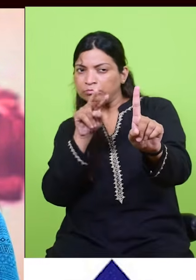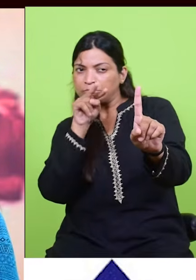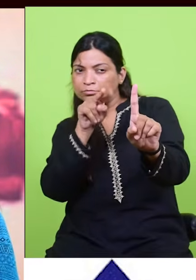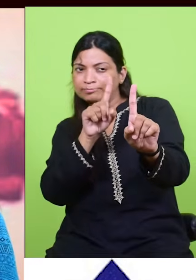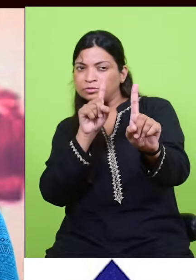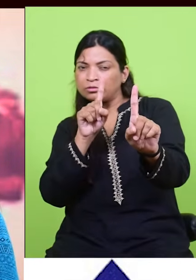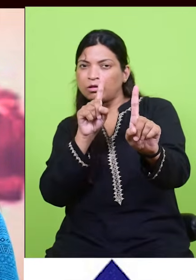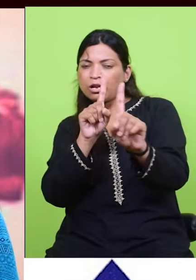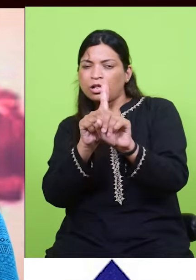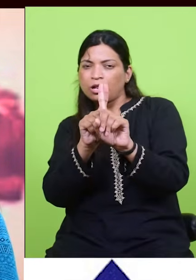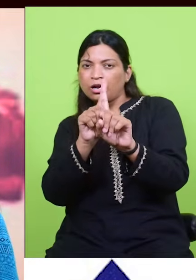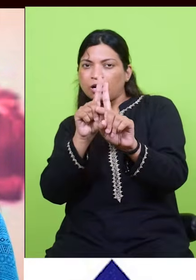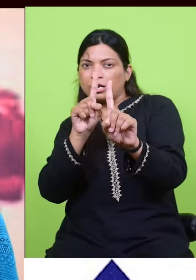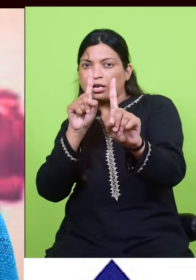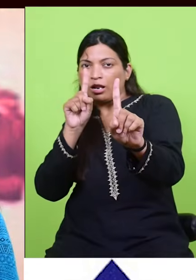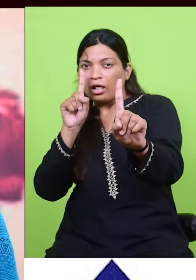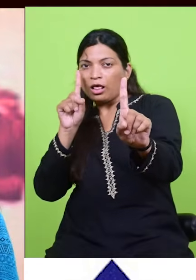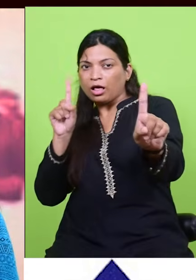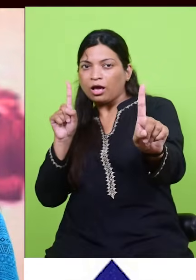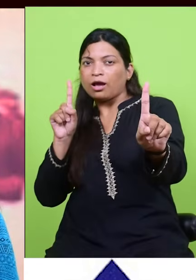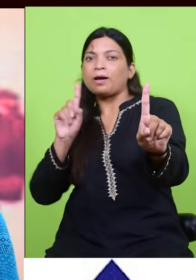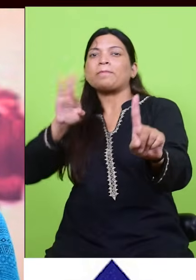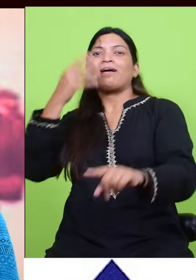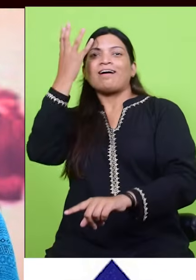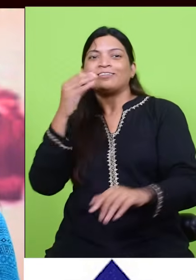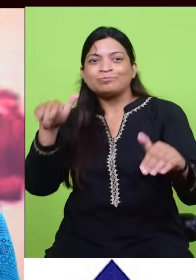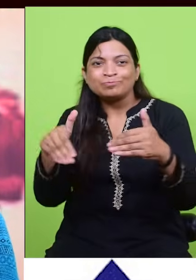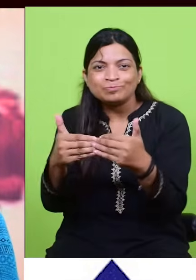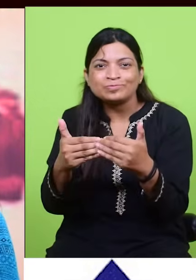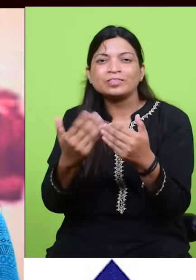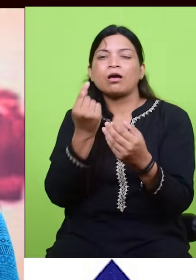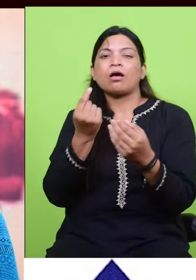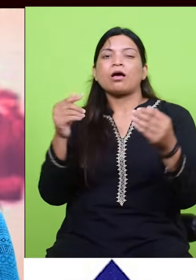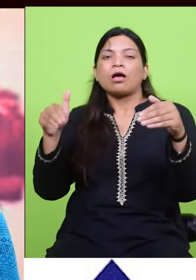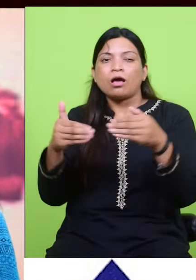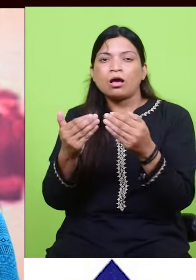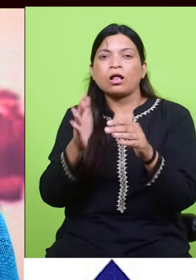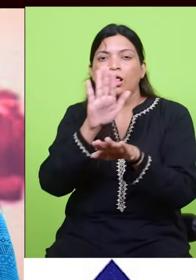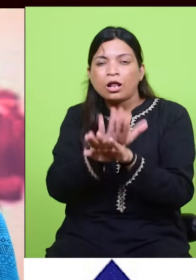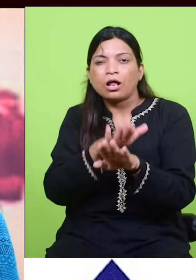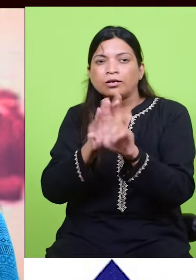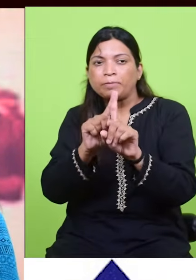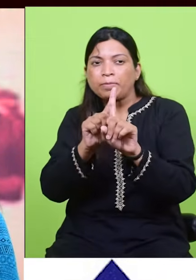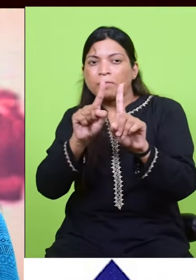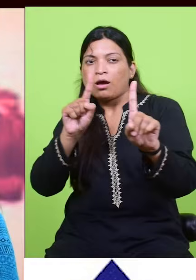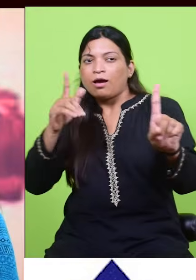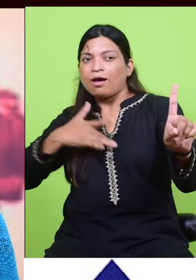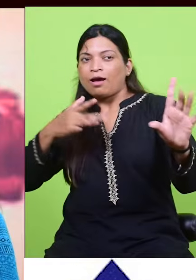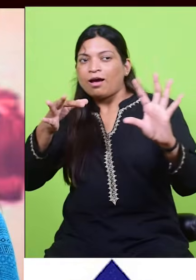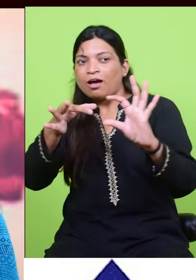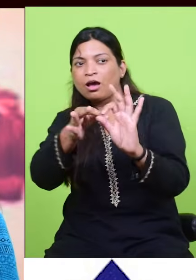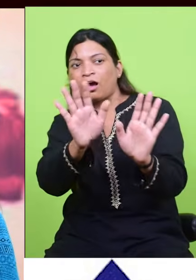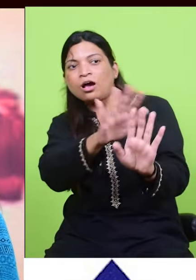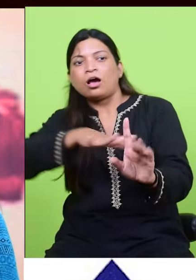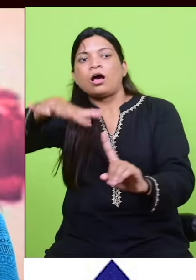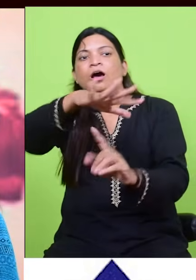यहाँ पर हूँ। धीरे धीरे मैं दूर होती गई, जैसे 4 घंटे लेट हो गया, फिर दूर हो गया, फिर मिल गई, फिर रात को मिले, ऐसे करके। फिर मैंने